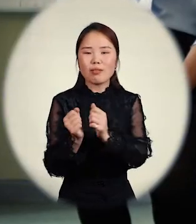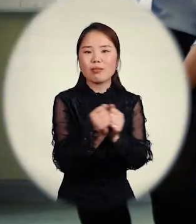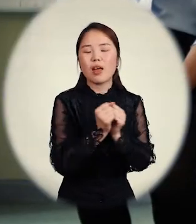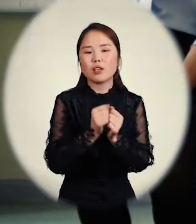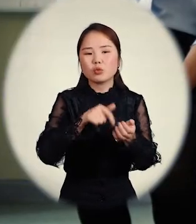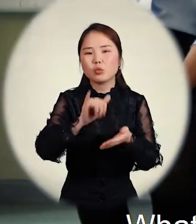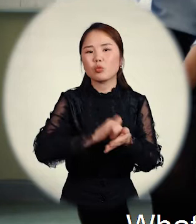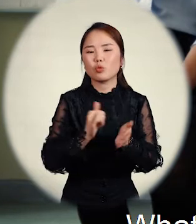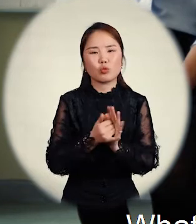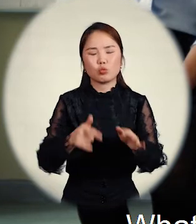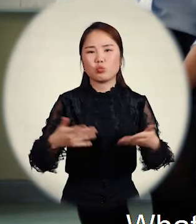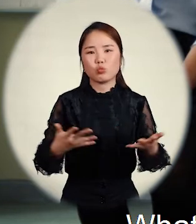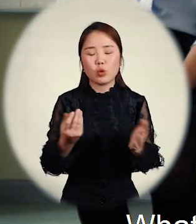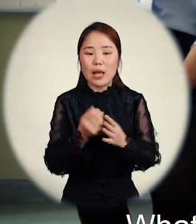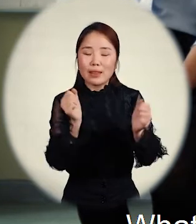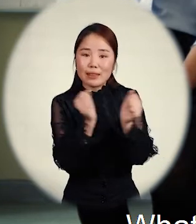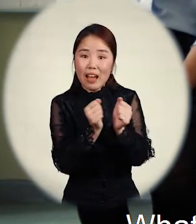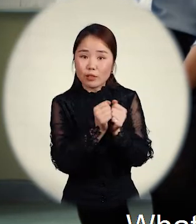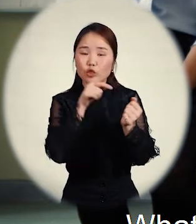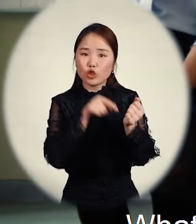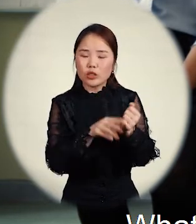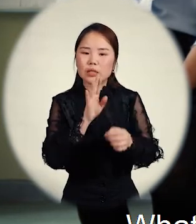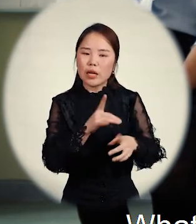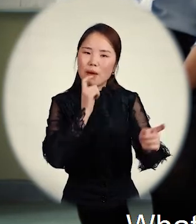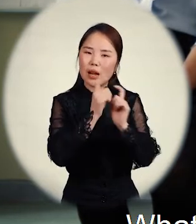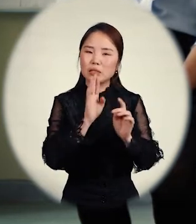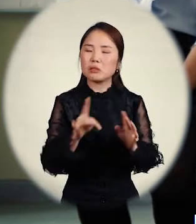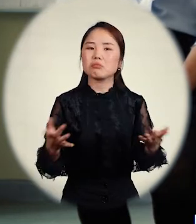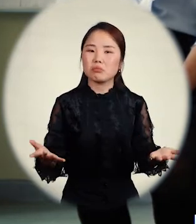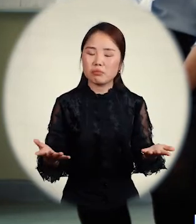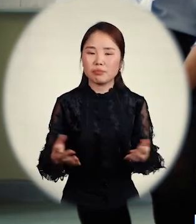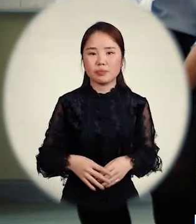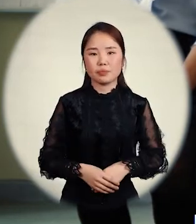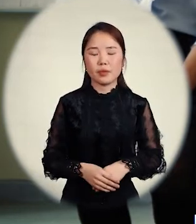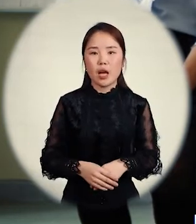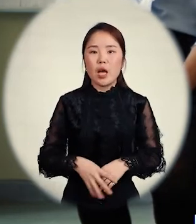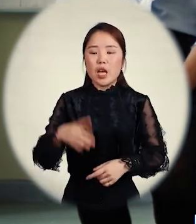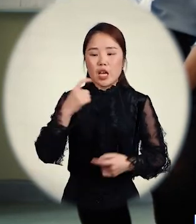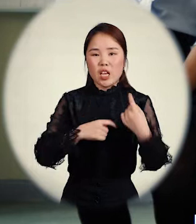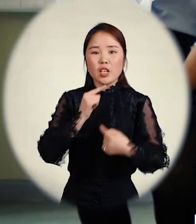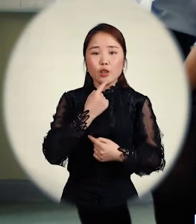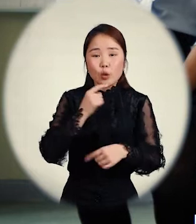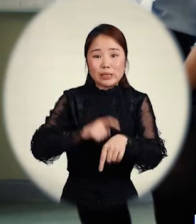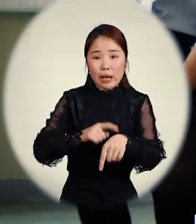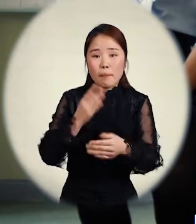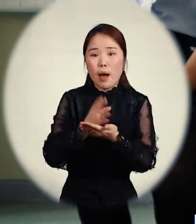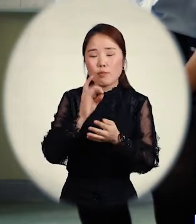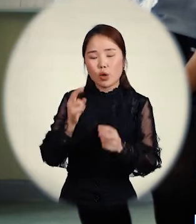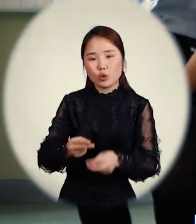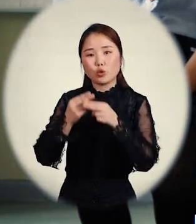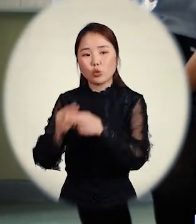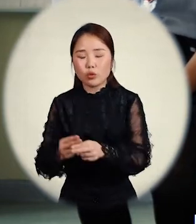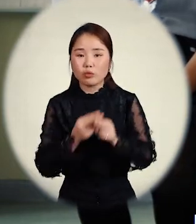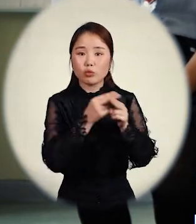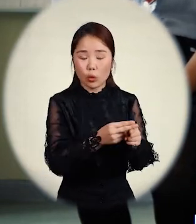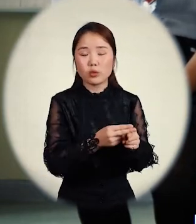яг юу гэж боддог вэ? Ерөнхийдөө найзууд хоорондоо ямар байх ёстой гэж боддог вэ? Одоо хэцүү үед нэгэндээ туслаад, тусдсан бол